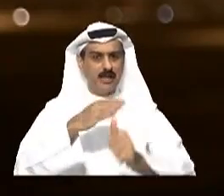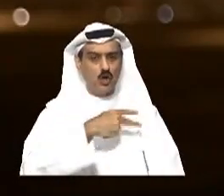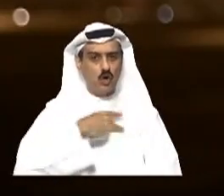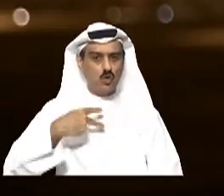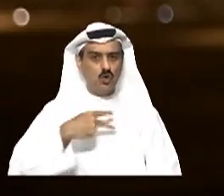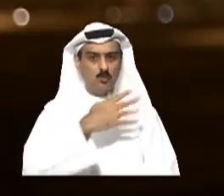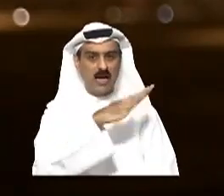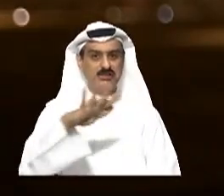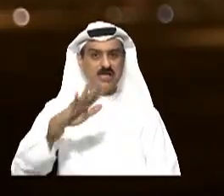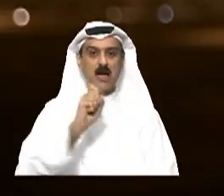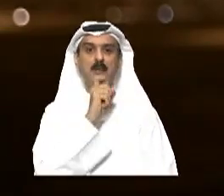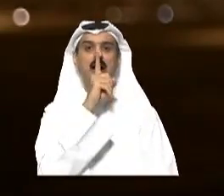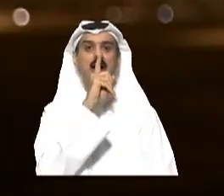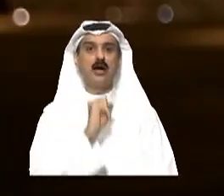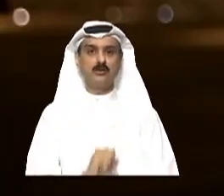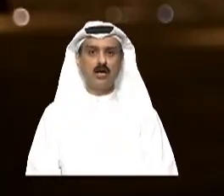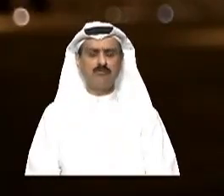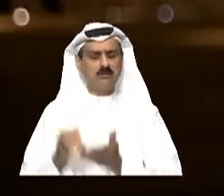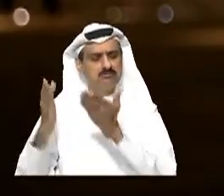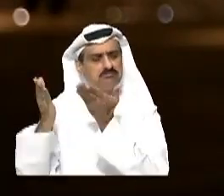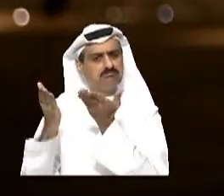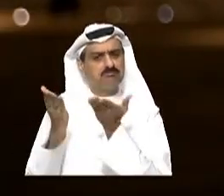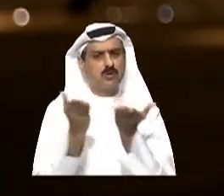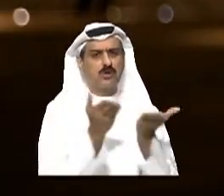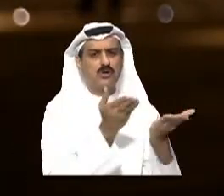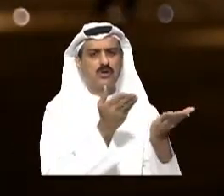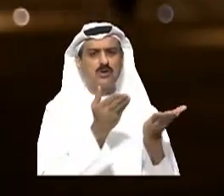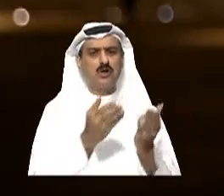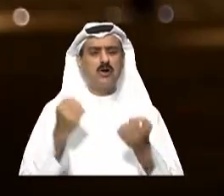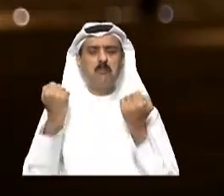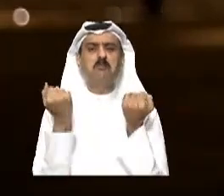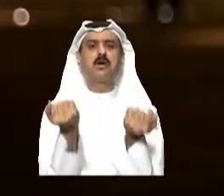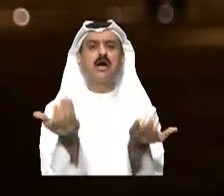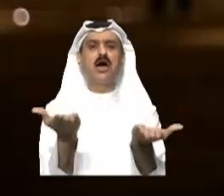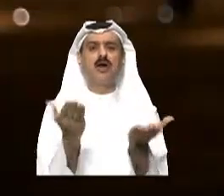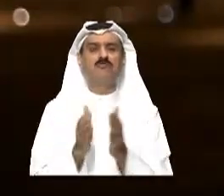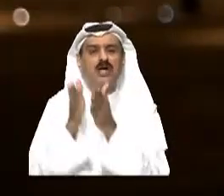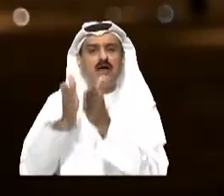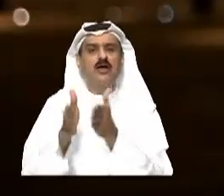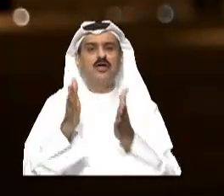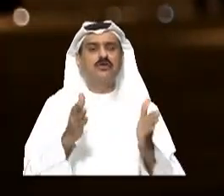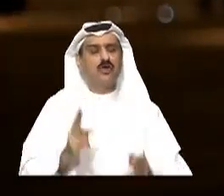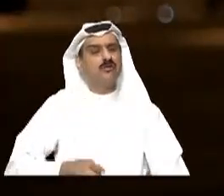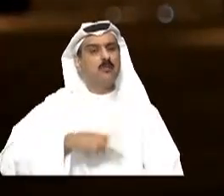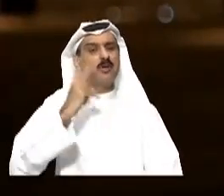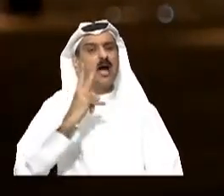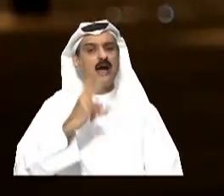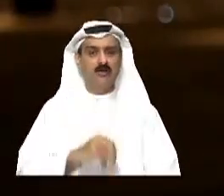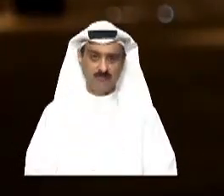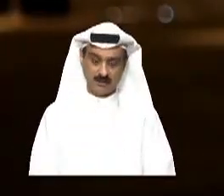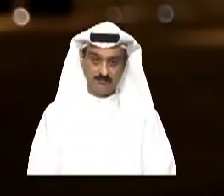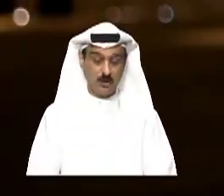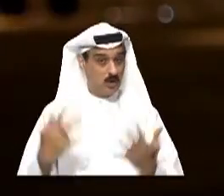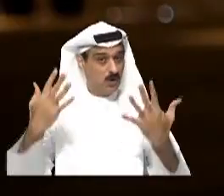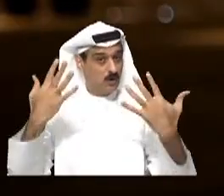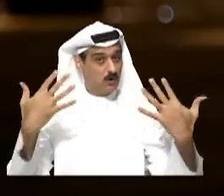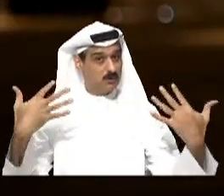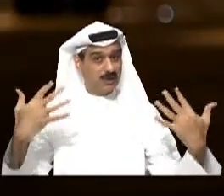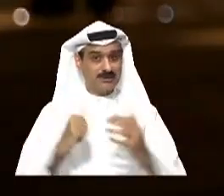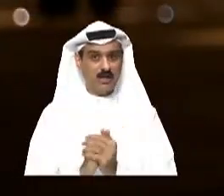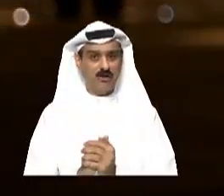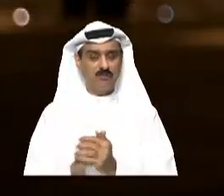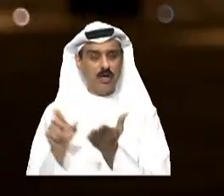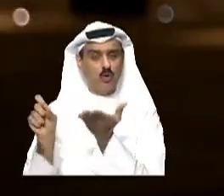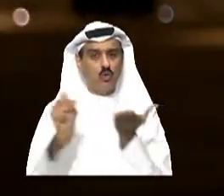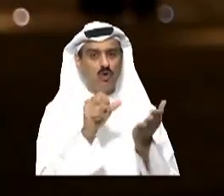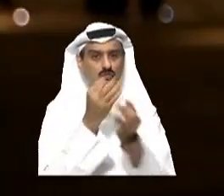وشعبا على كرم الضيافة وعلى التنظيم الأكثر من رائع وعلى جميع التسهيلات التي قدمت لجميع الوفود،